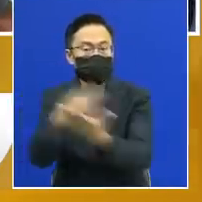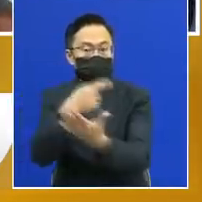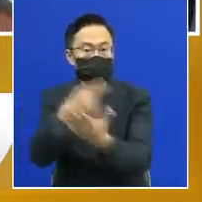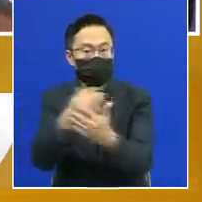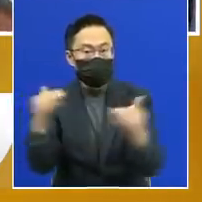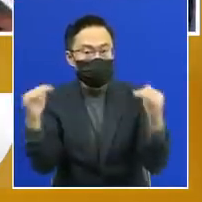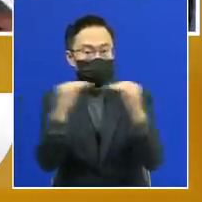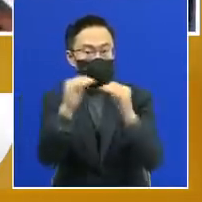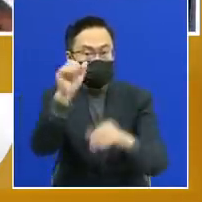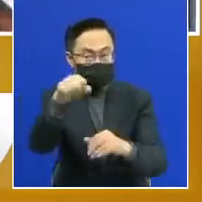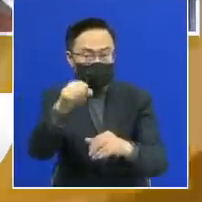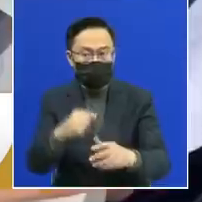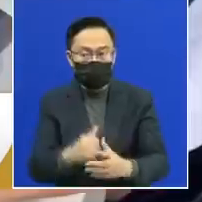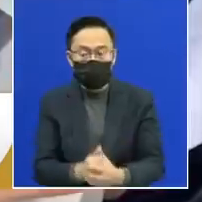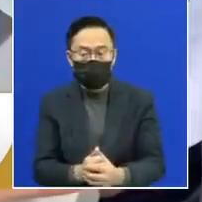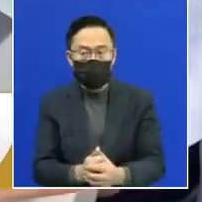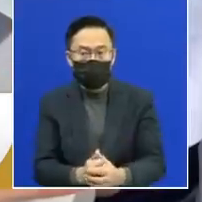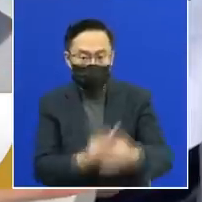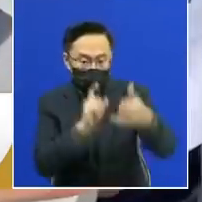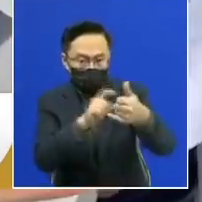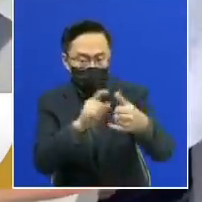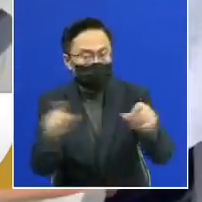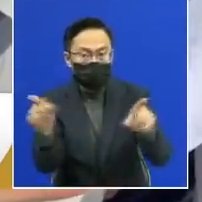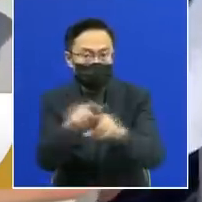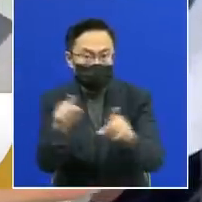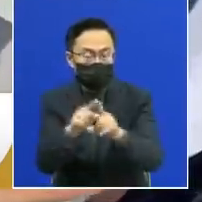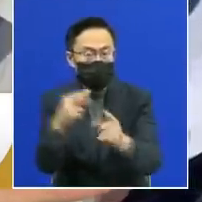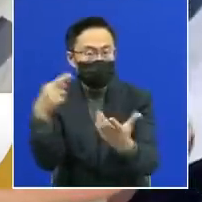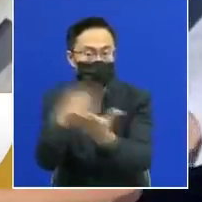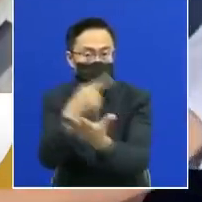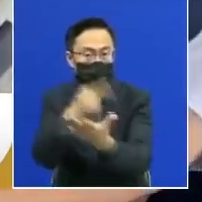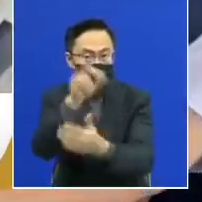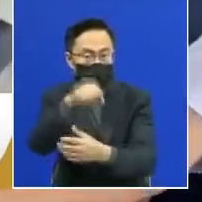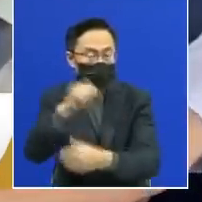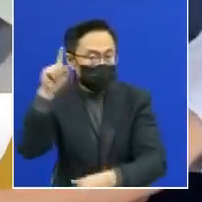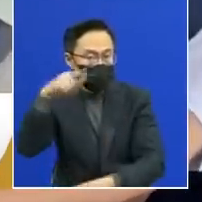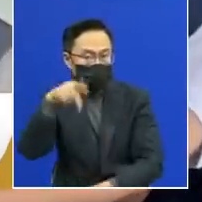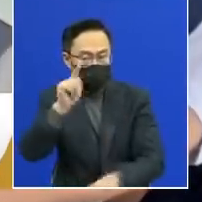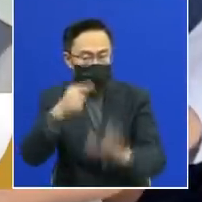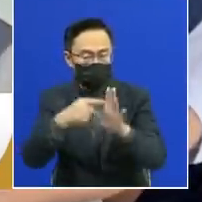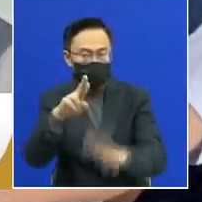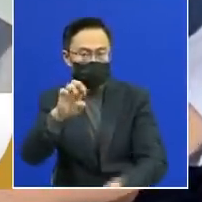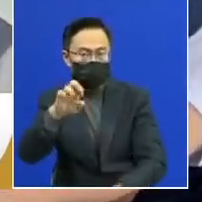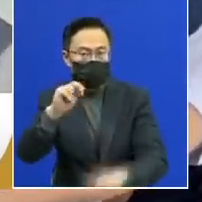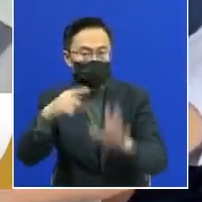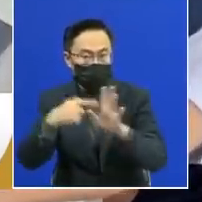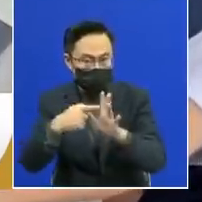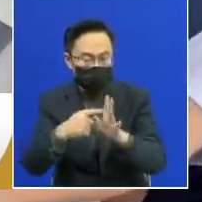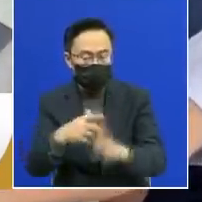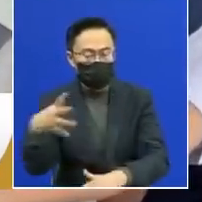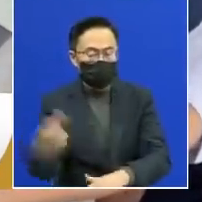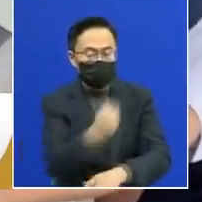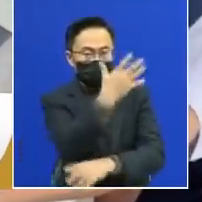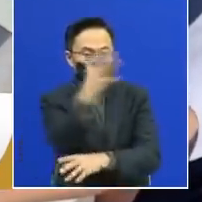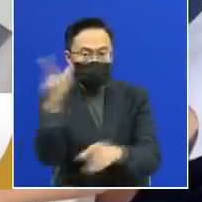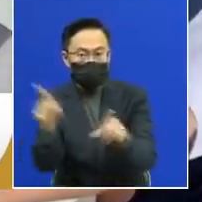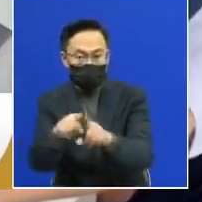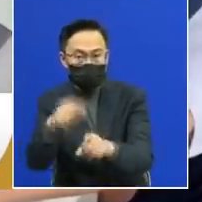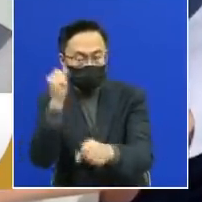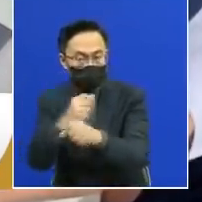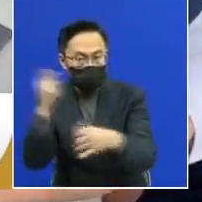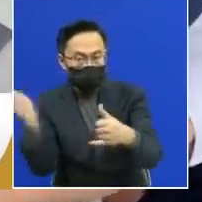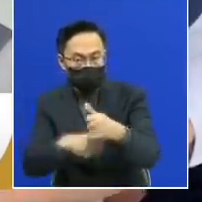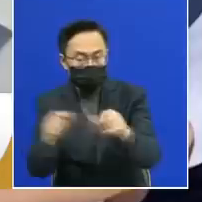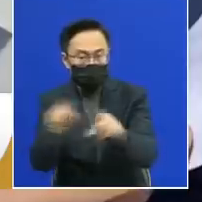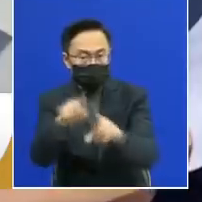ไงฮะ อันนี้เราจะใช้โมเดลเดียวกับคุณปารีณาไหม ครับผมไม่สนว่าเป็นใครนะครับแต่ถ้ามีการกระทำ